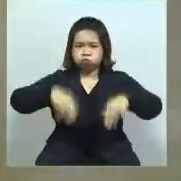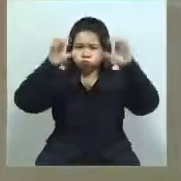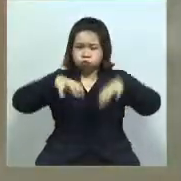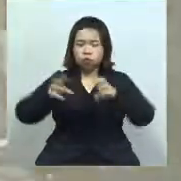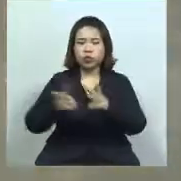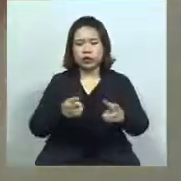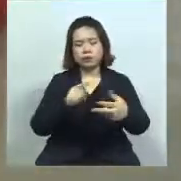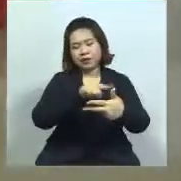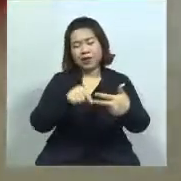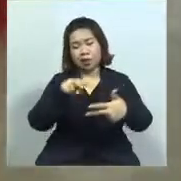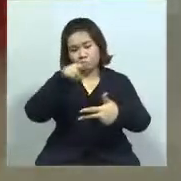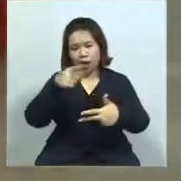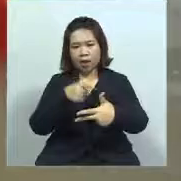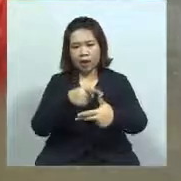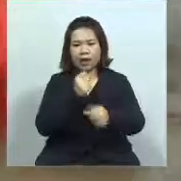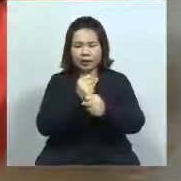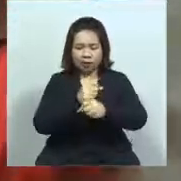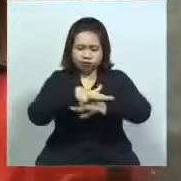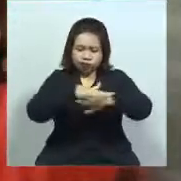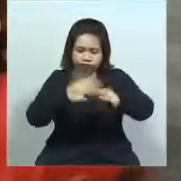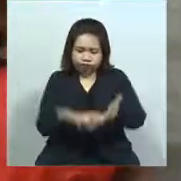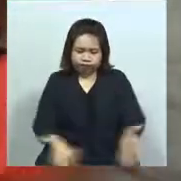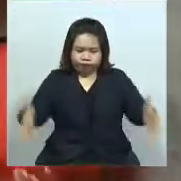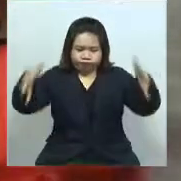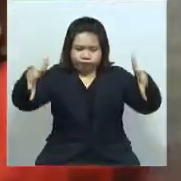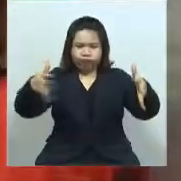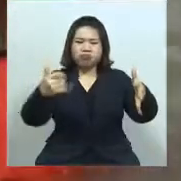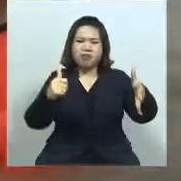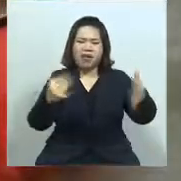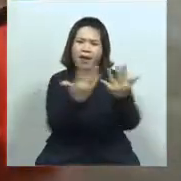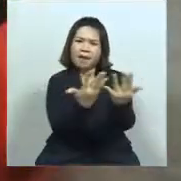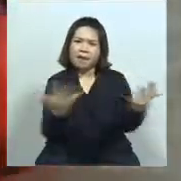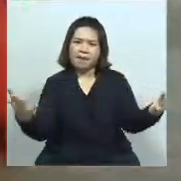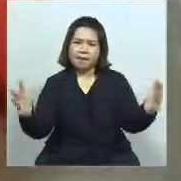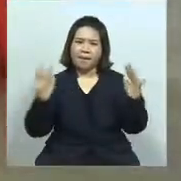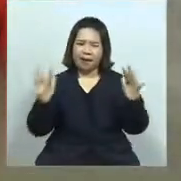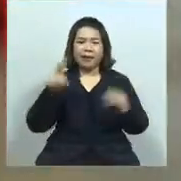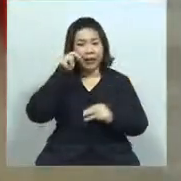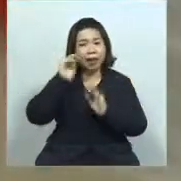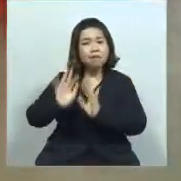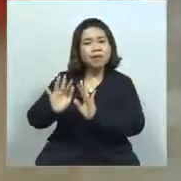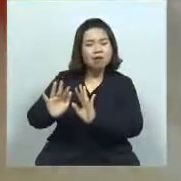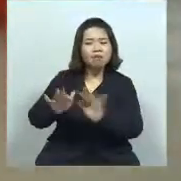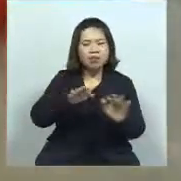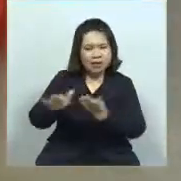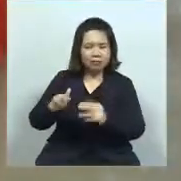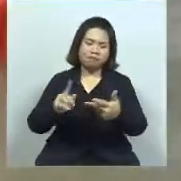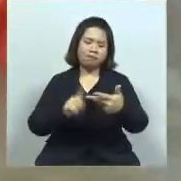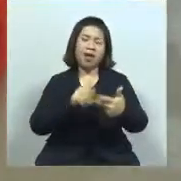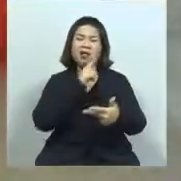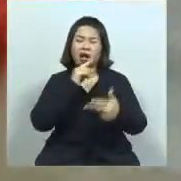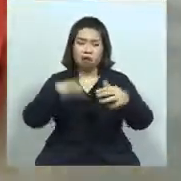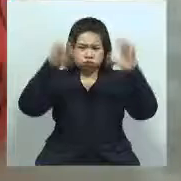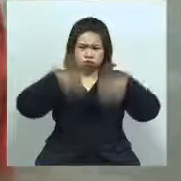มี3วิธีด้วยกันคือการทำกระชังให้อยู่ในธรรมชาติหรือว่าอาจจะทำเป็นแอ่งน้ำชั่วคราวมาเตรียมไว้ในพื้นที่อนุบาลและสุดท้ายห